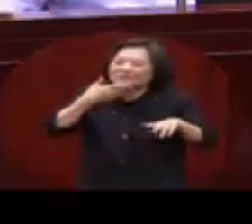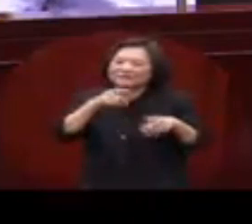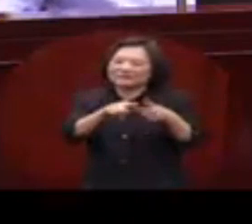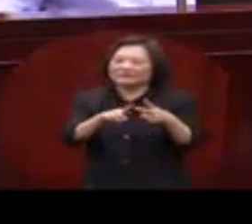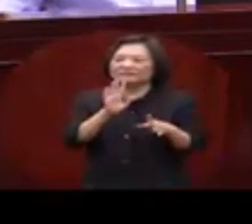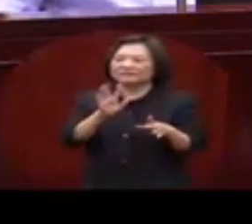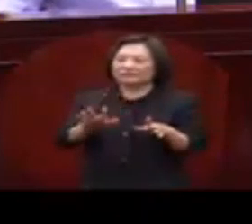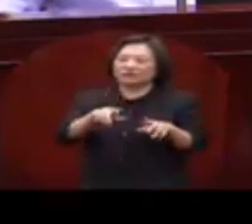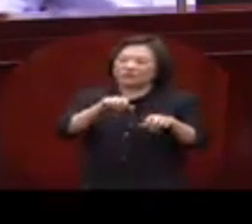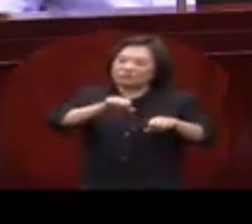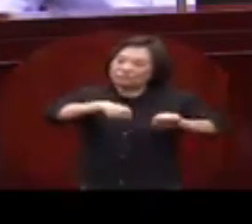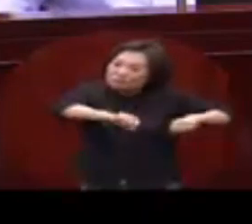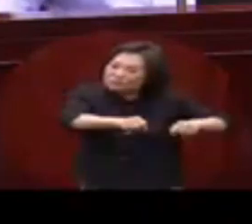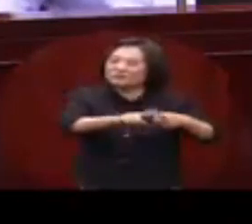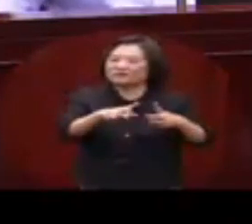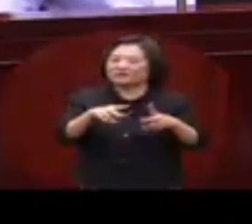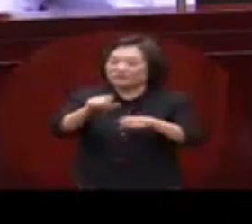U-Parking， 这个我们会继续做下去。